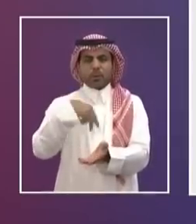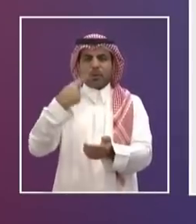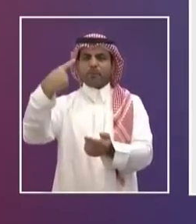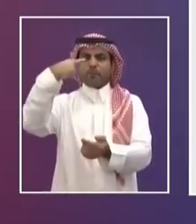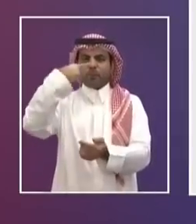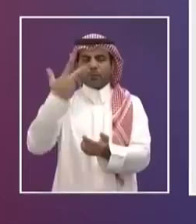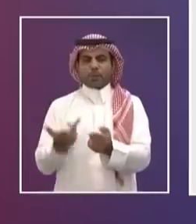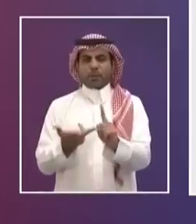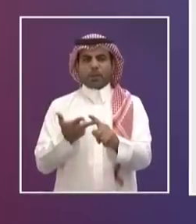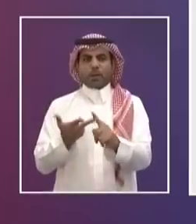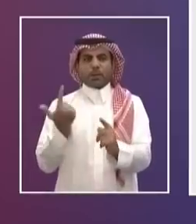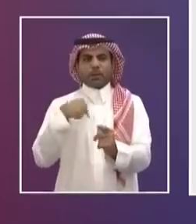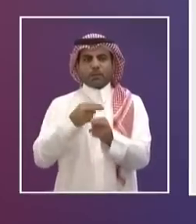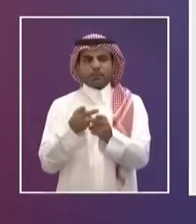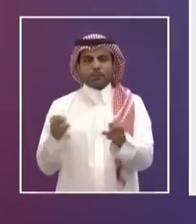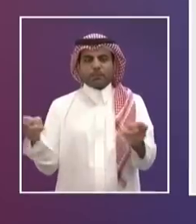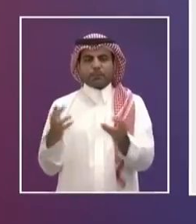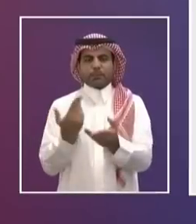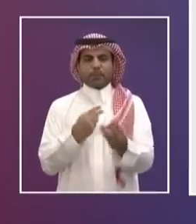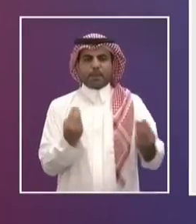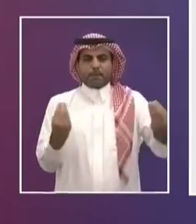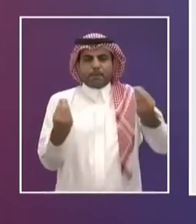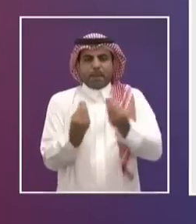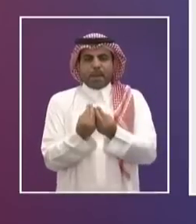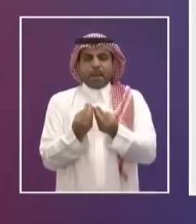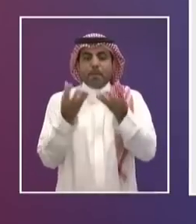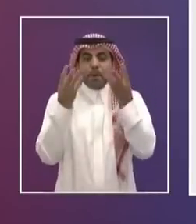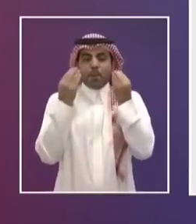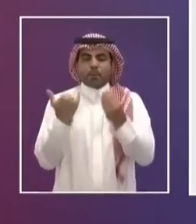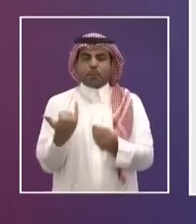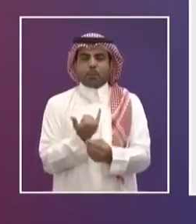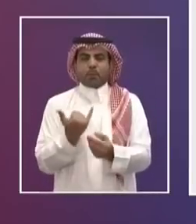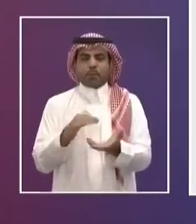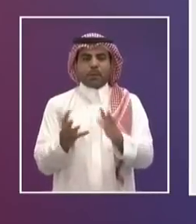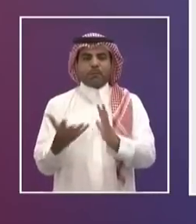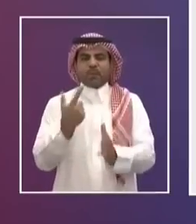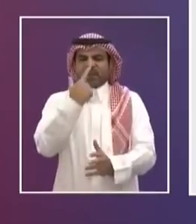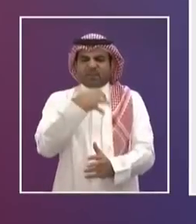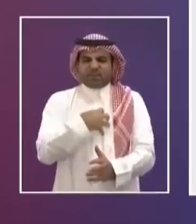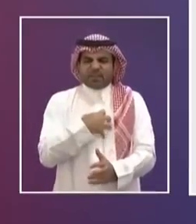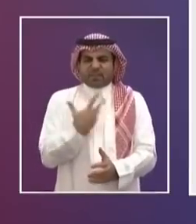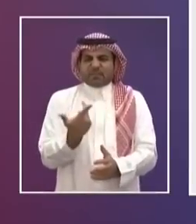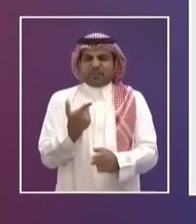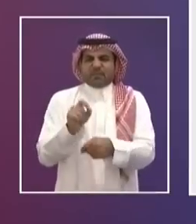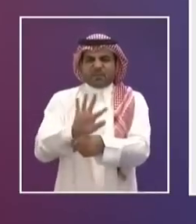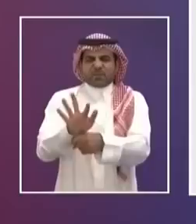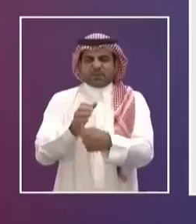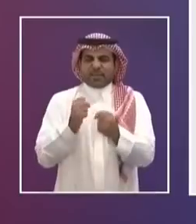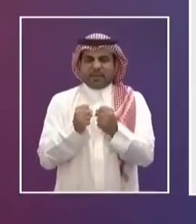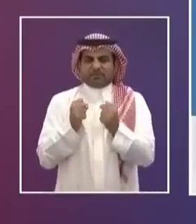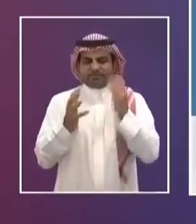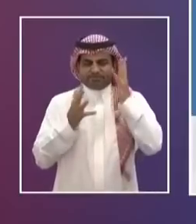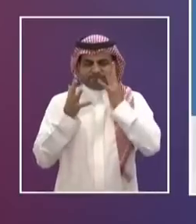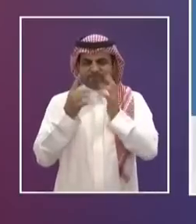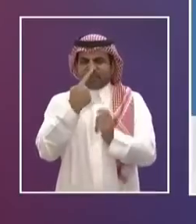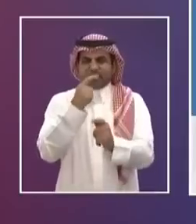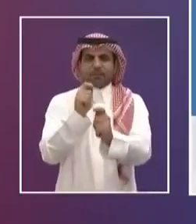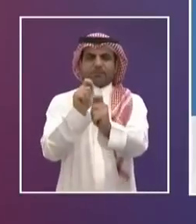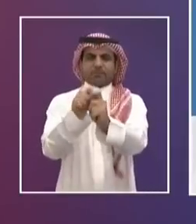الفحوصات. إضافة إلى ذلك سيكون معنا اليوم معلومات هامة جدا تتعلق بالجوانب النفسية أثناء المرور بهذه